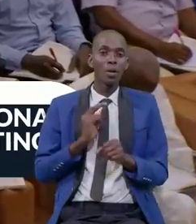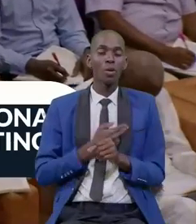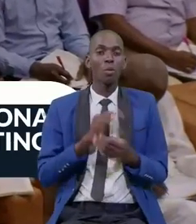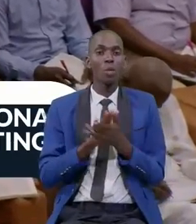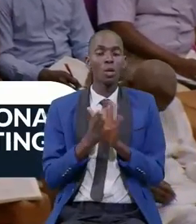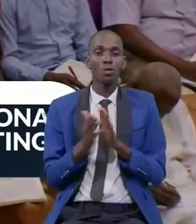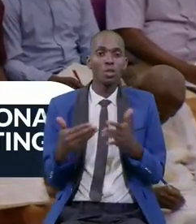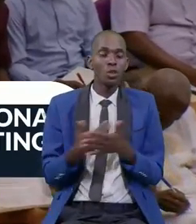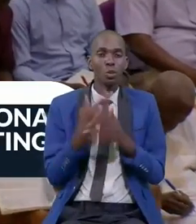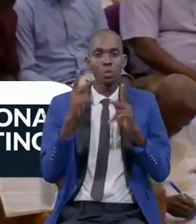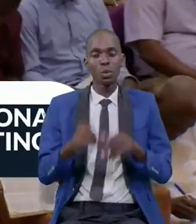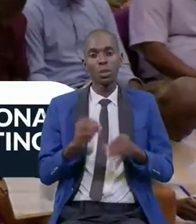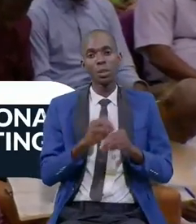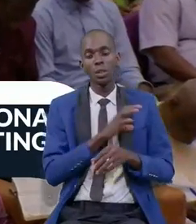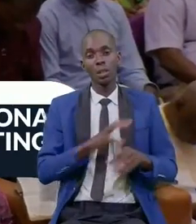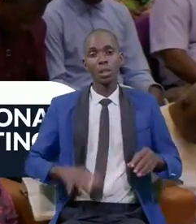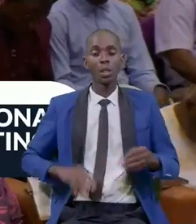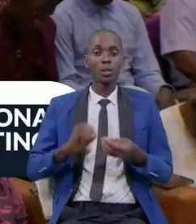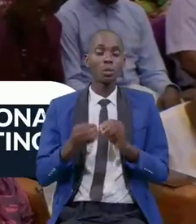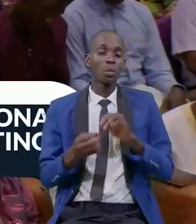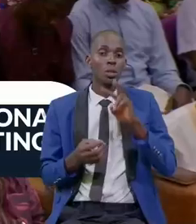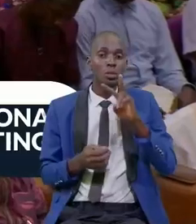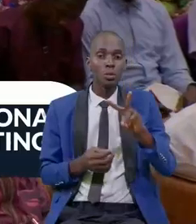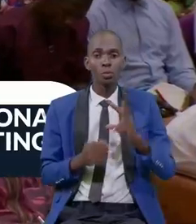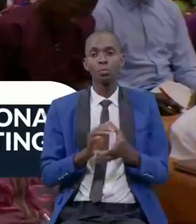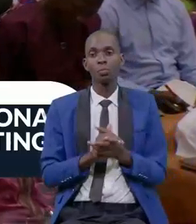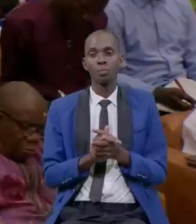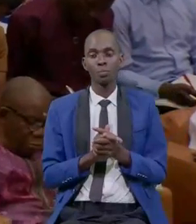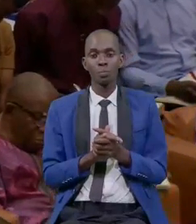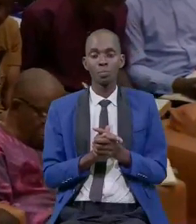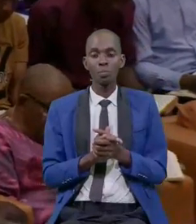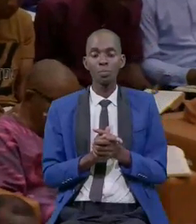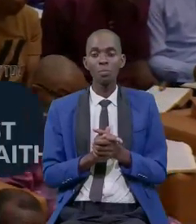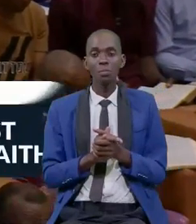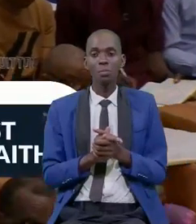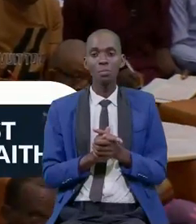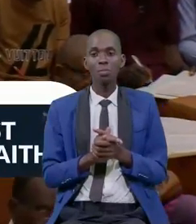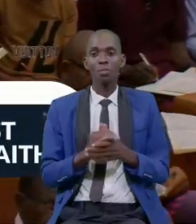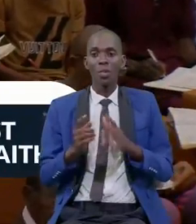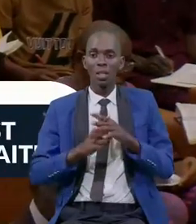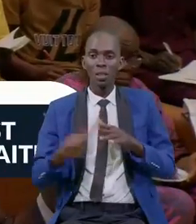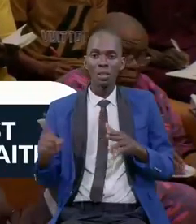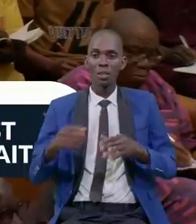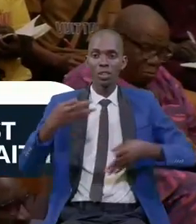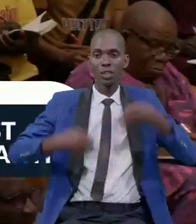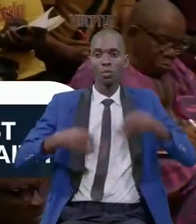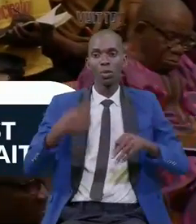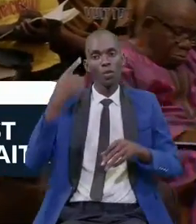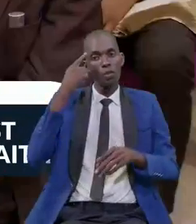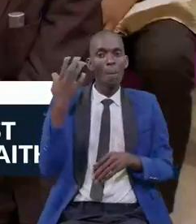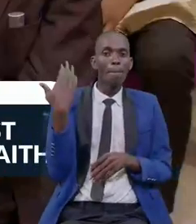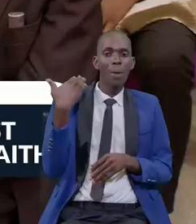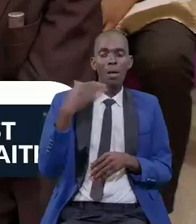de nous de nouvelles créatures en Christ. 2. Échapper à la condamnation de la